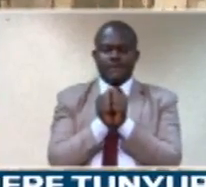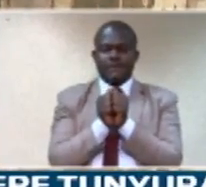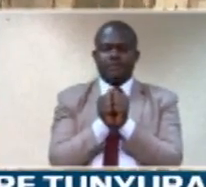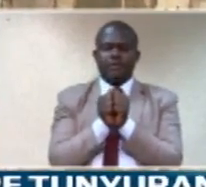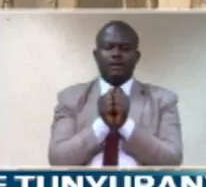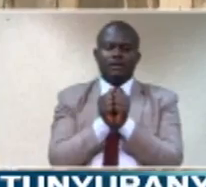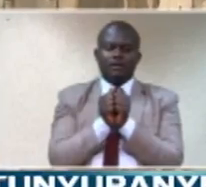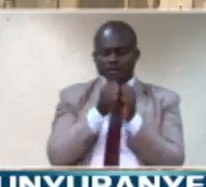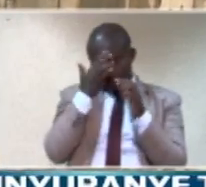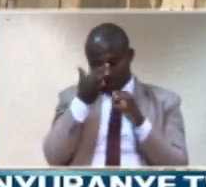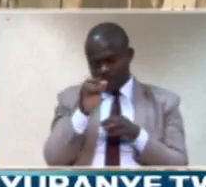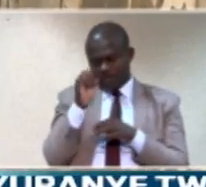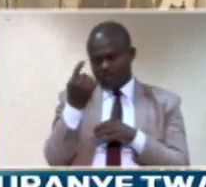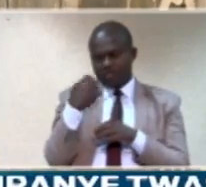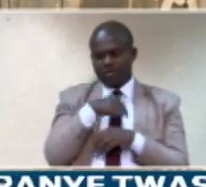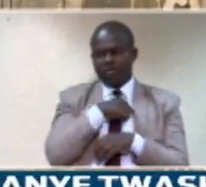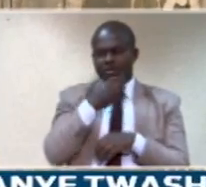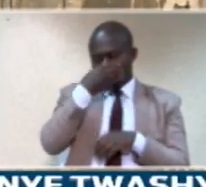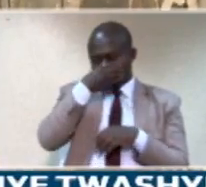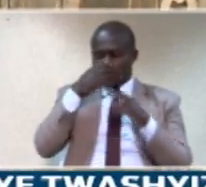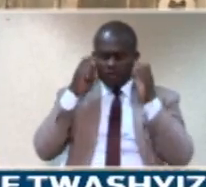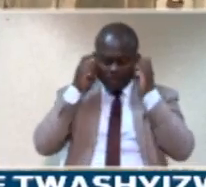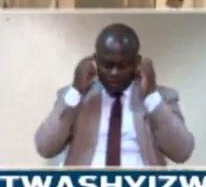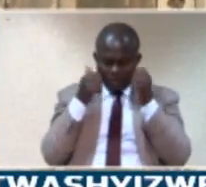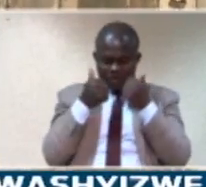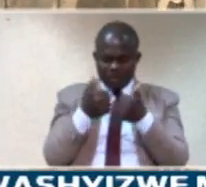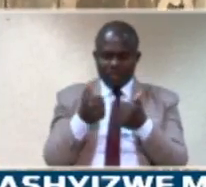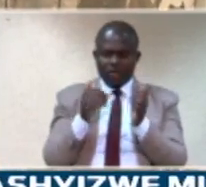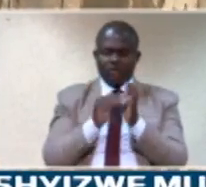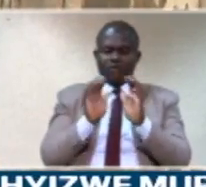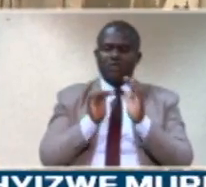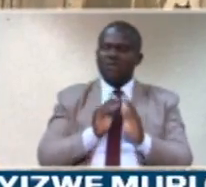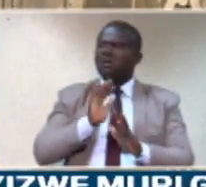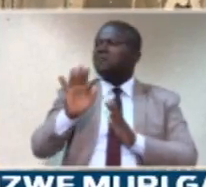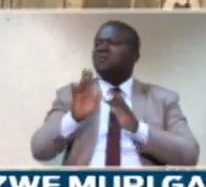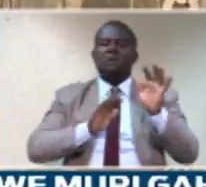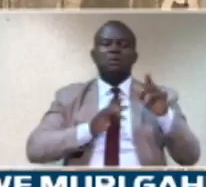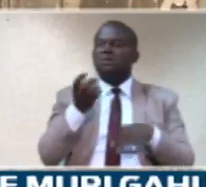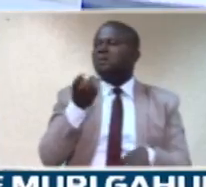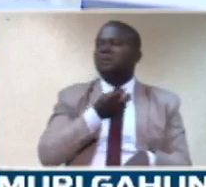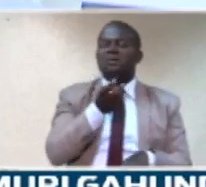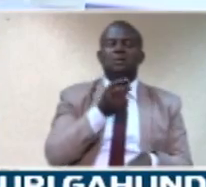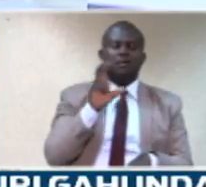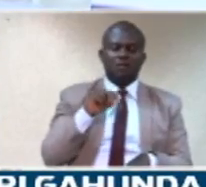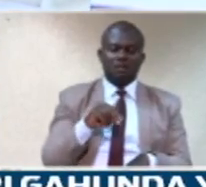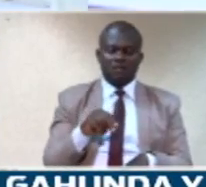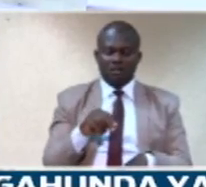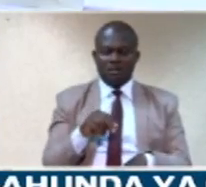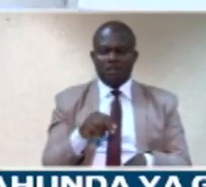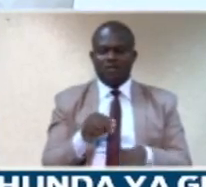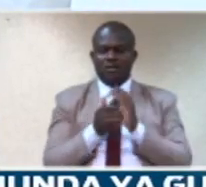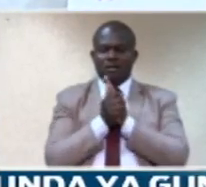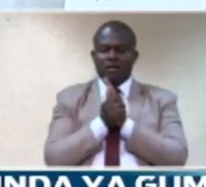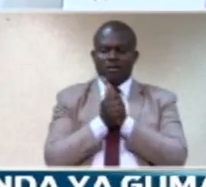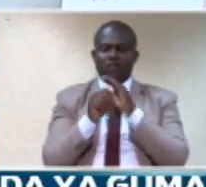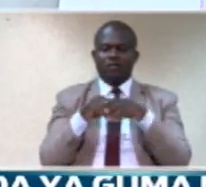Ingamba ya mbere gukoresha agapfukamunwa neza kandi ukirinda ingendo zidafite aho zihuriye n'ibyo ugiyemo. Impuguke